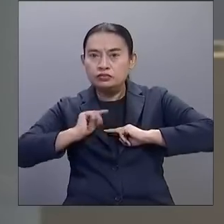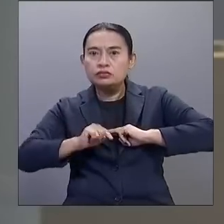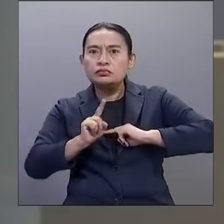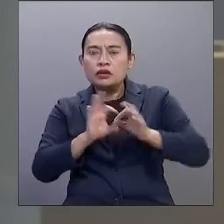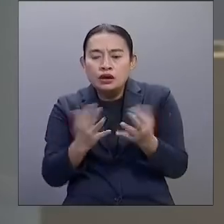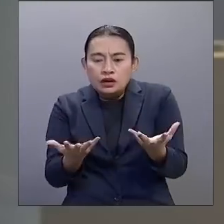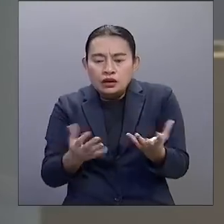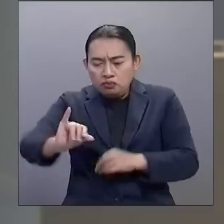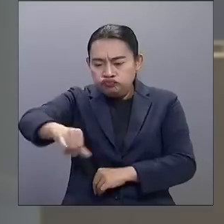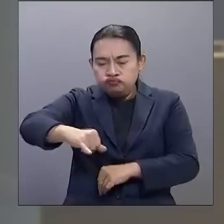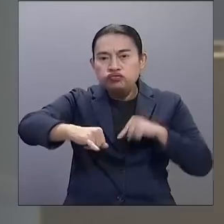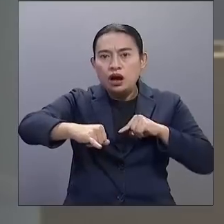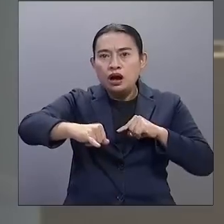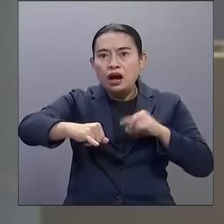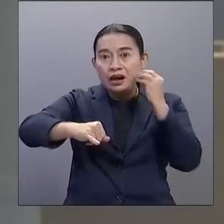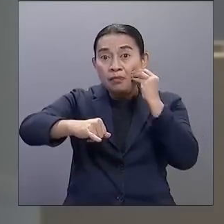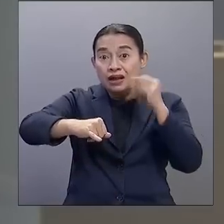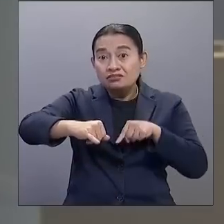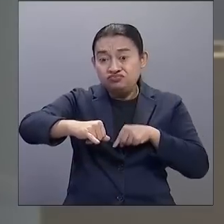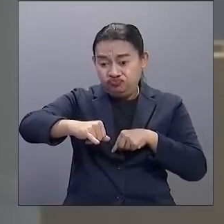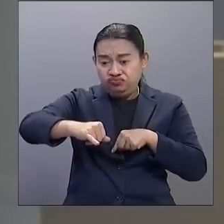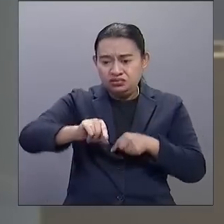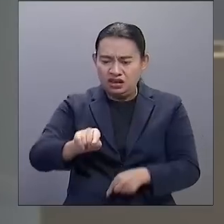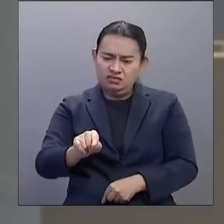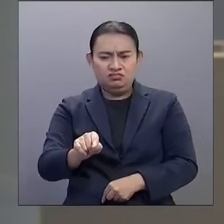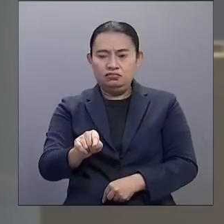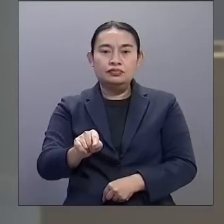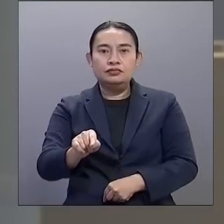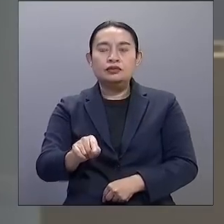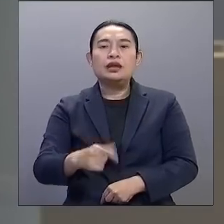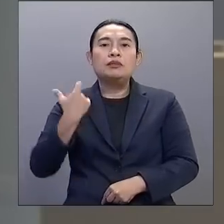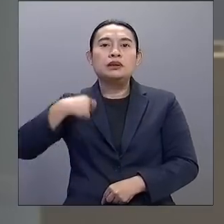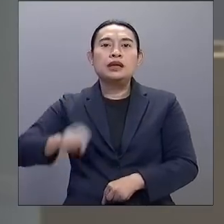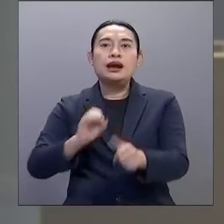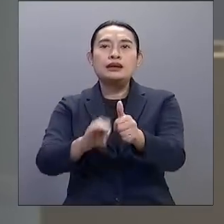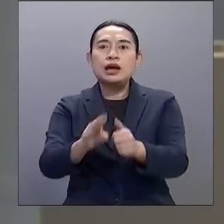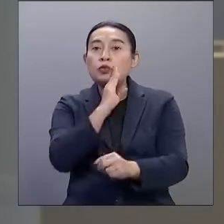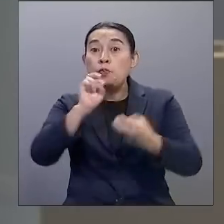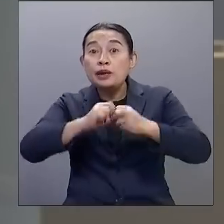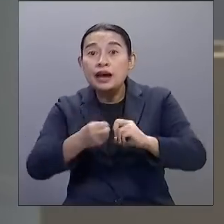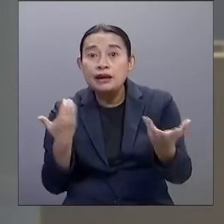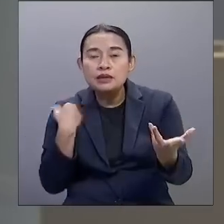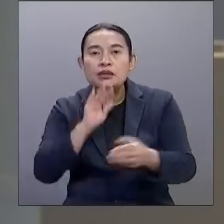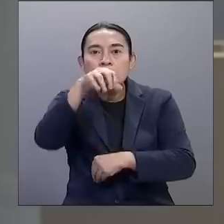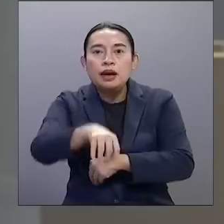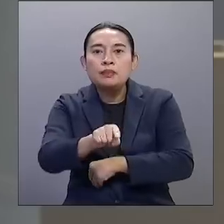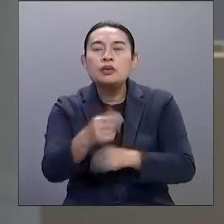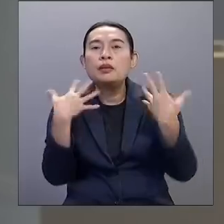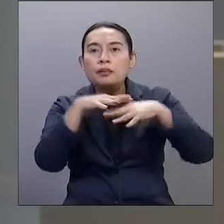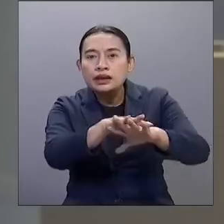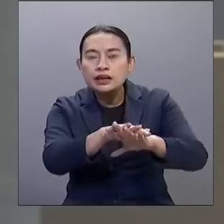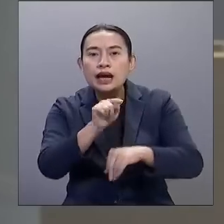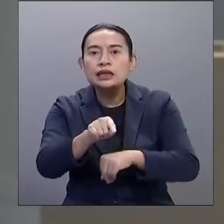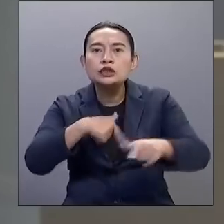เนี่ยเขามารบกวนในบ้านแต่มุมนึงก็ใจเขาใจเราคุณผู้ชมเหมือนที่ทนายเจมส์แนะนำว่าถ้ามีปัญหาติดต่อเทศบาลในพื้นที ่ หรือนิติบุคค